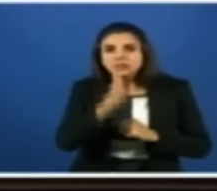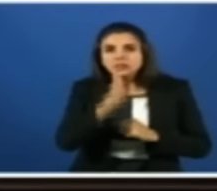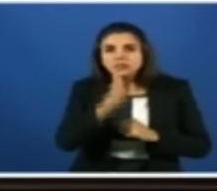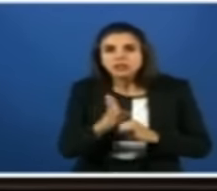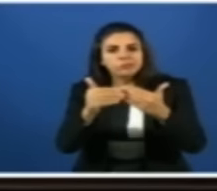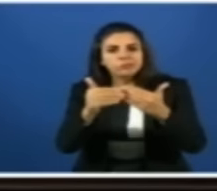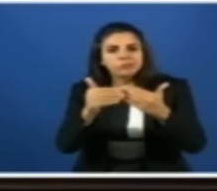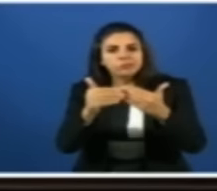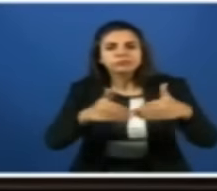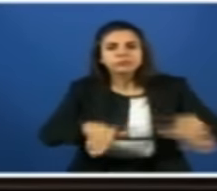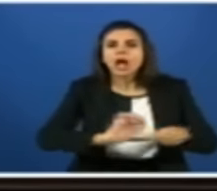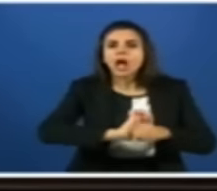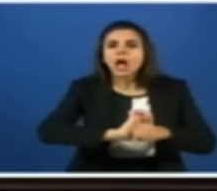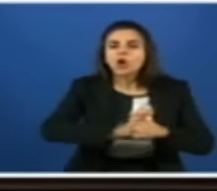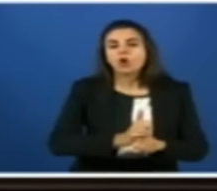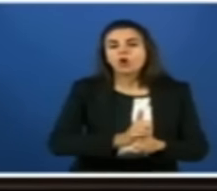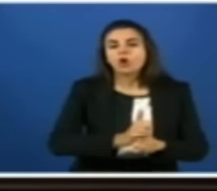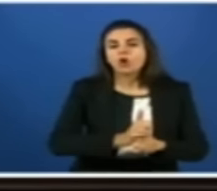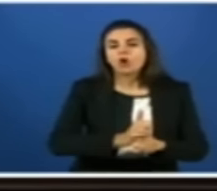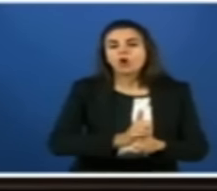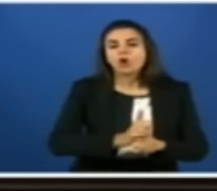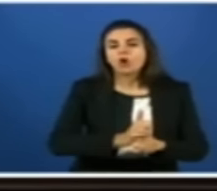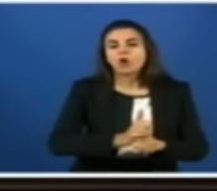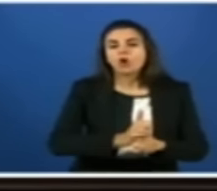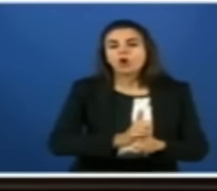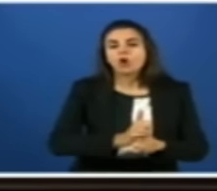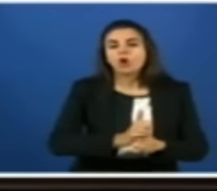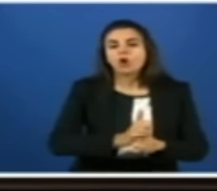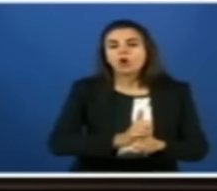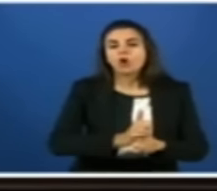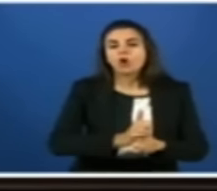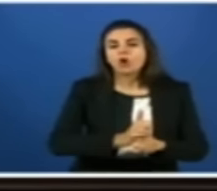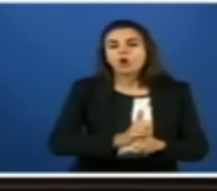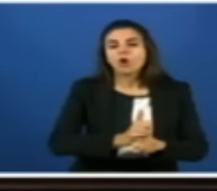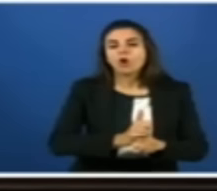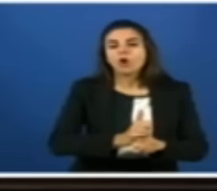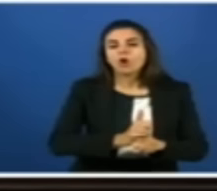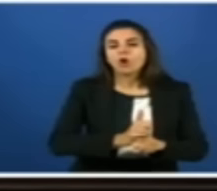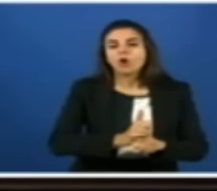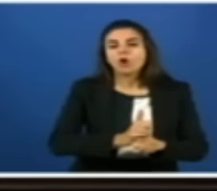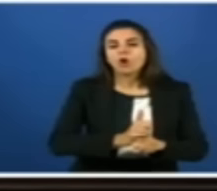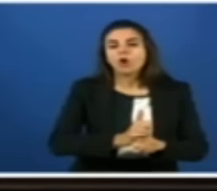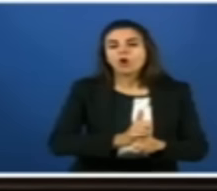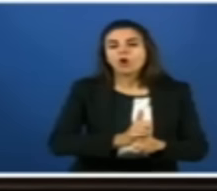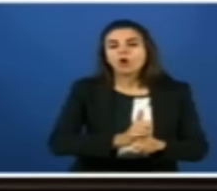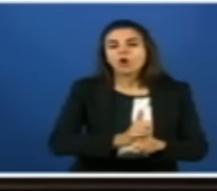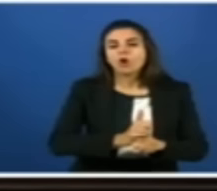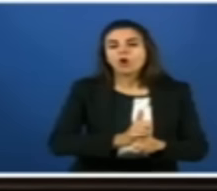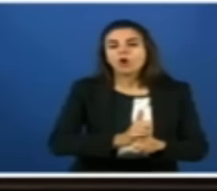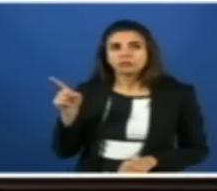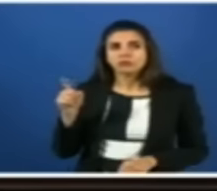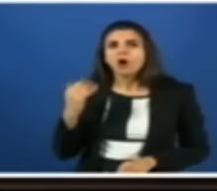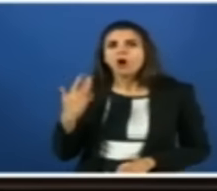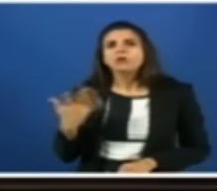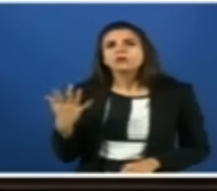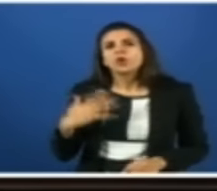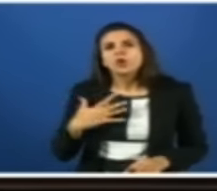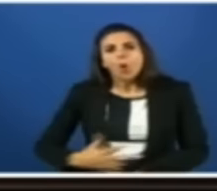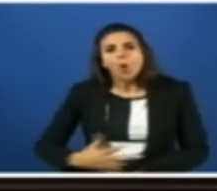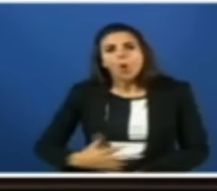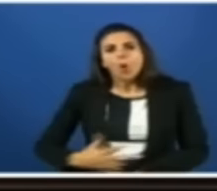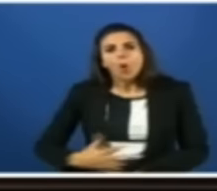kısıtlamalara gidiliyor. En son olarak Amerika Birleşik Devletleri'nde Kongre bir karar